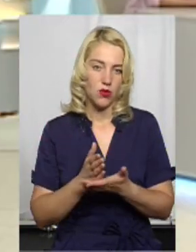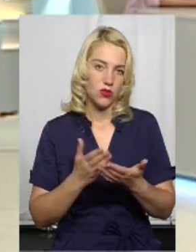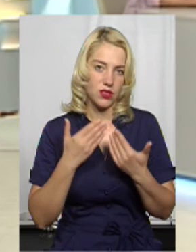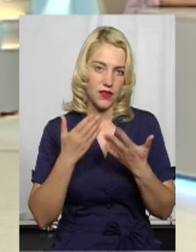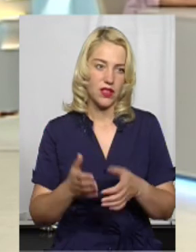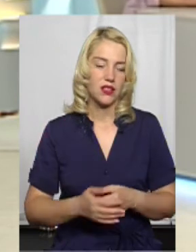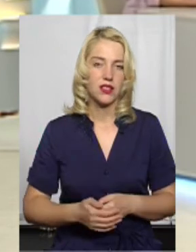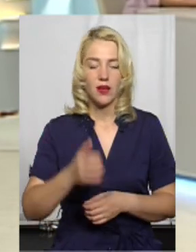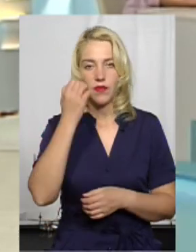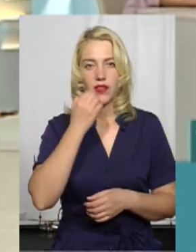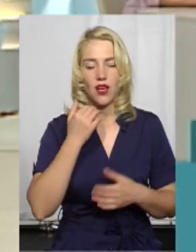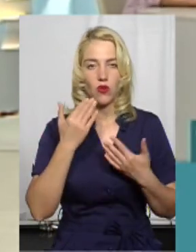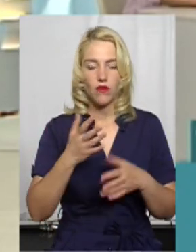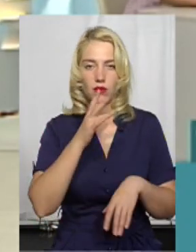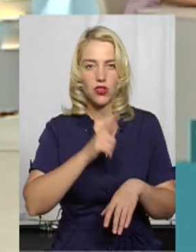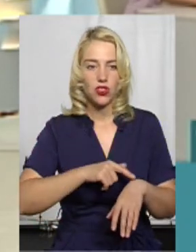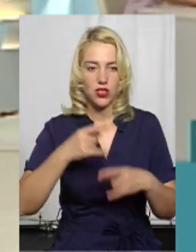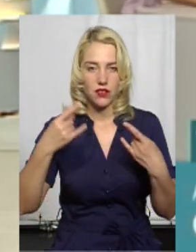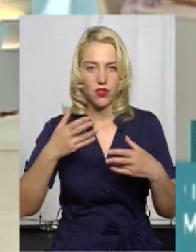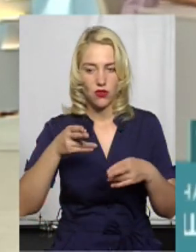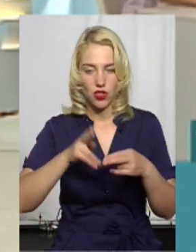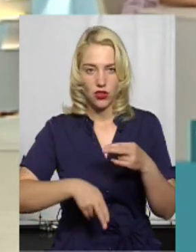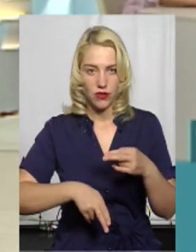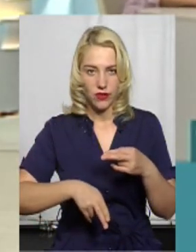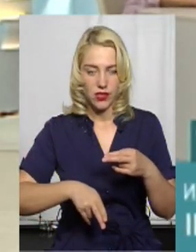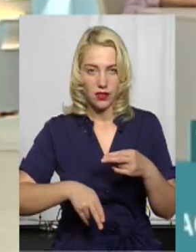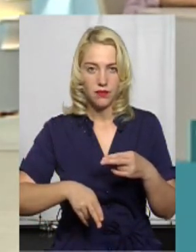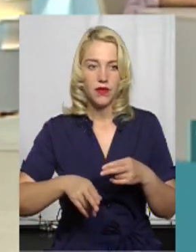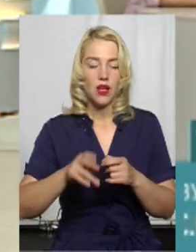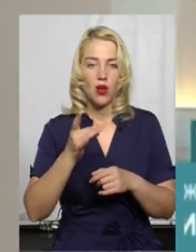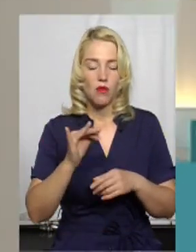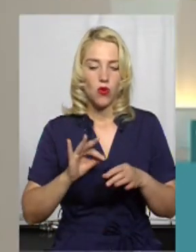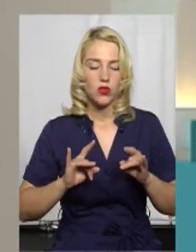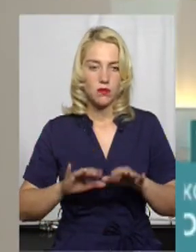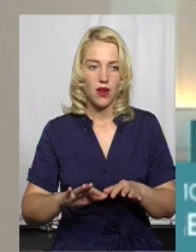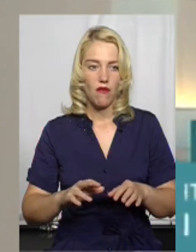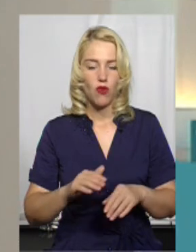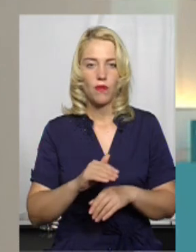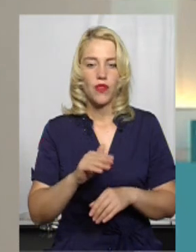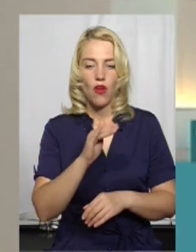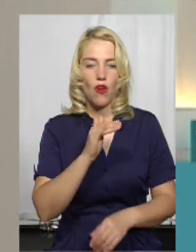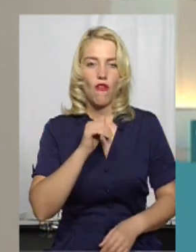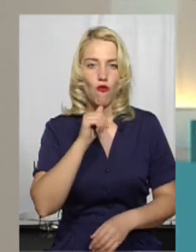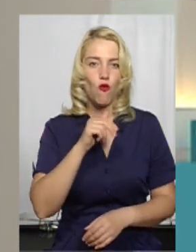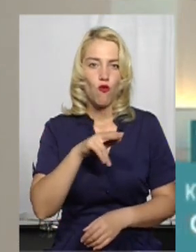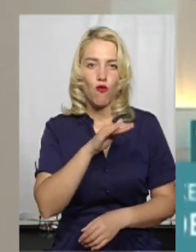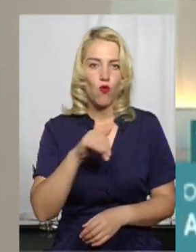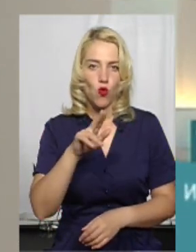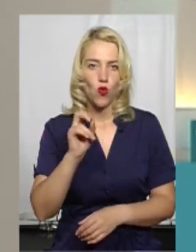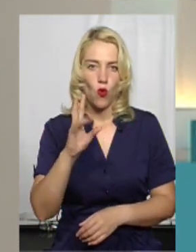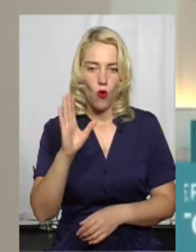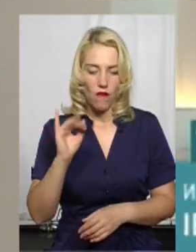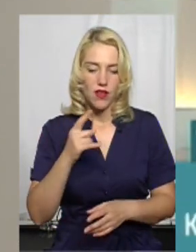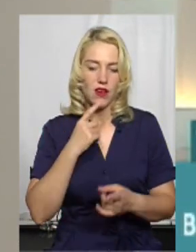Звертайтеся. Дякую вам, панове. Час нашого ефіру вже добігає кінця. Про справи фундукові ми спілкувалися нині у темі